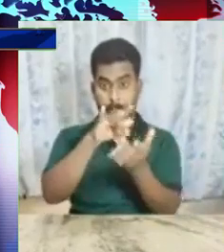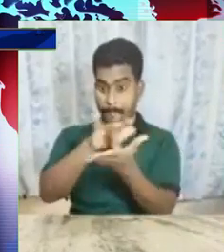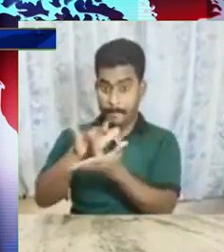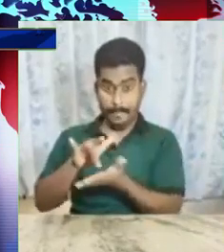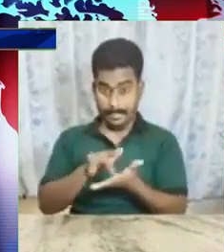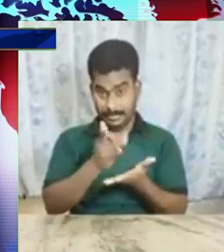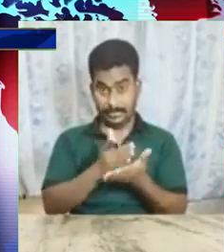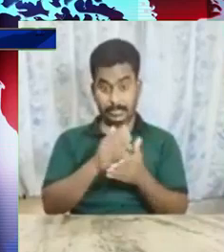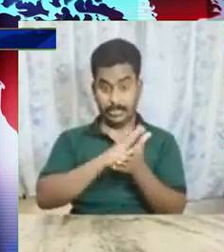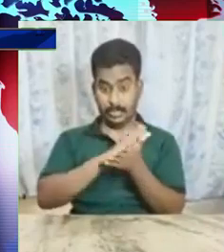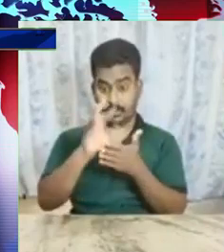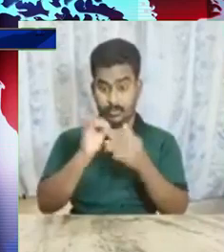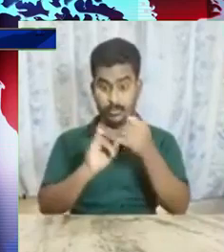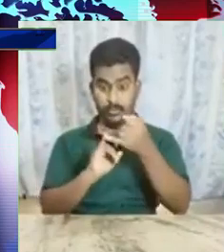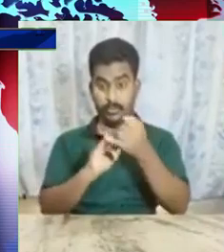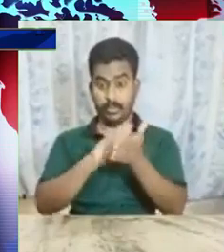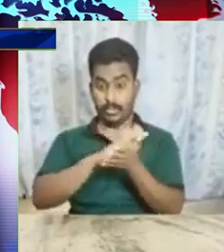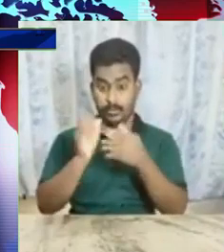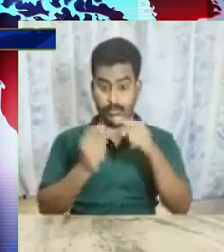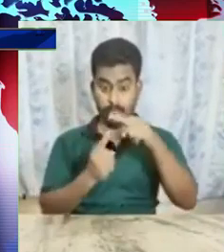അടുത്ത ദിവസം രാവിലെ 7 മണി വരെയുള്ള